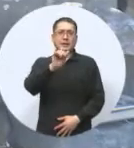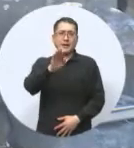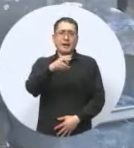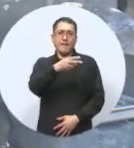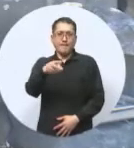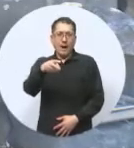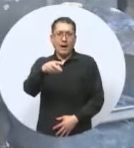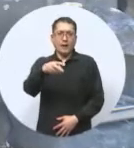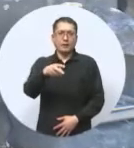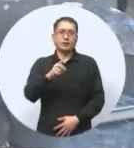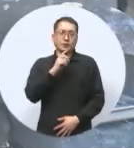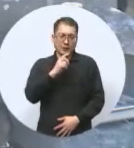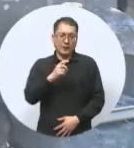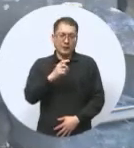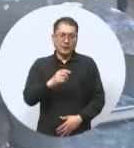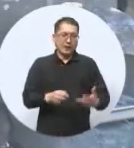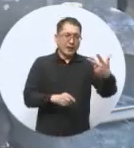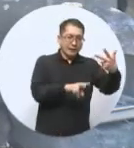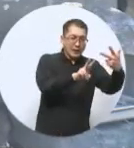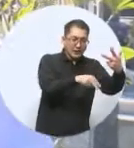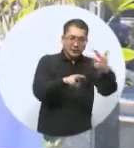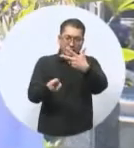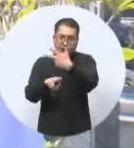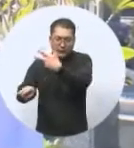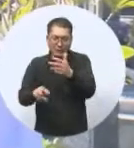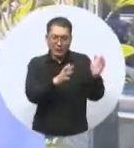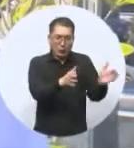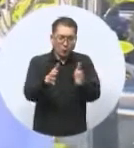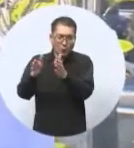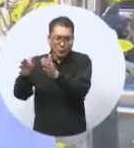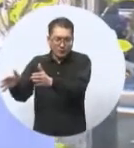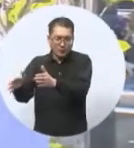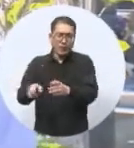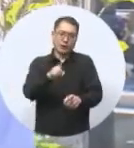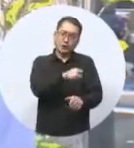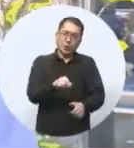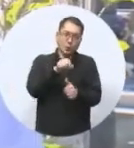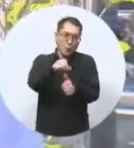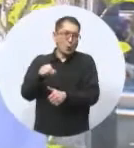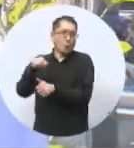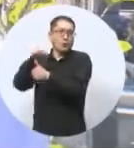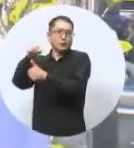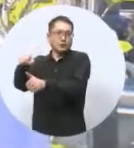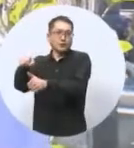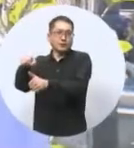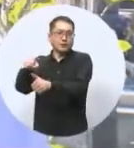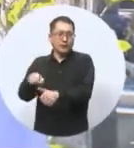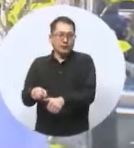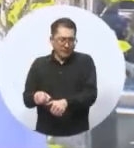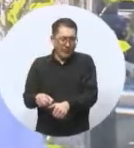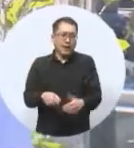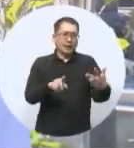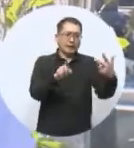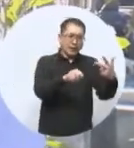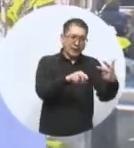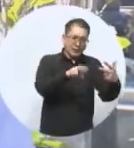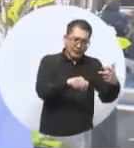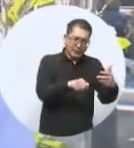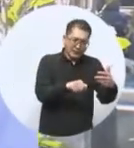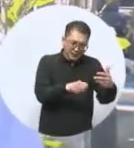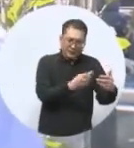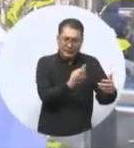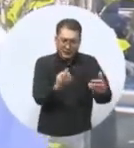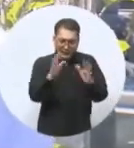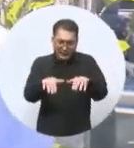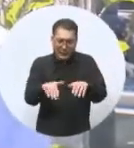ますかね、七里ごとに馬を養っていたり、それから人をやって、あの前の七里の人が来たらそこに